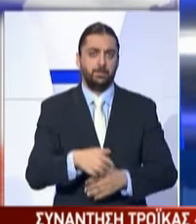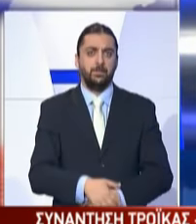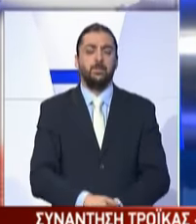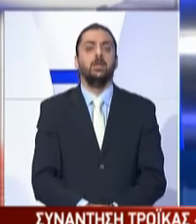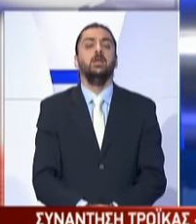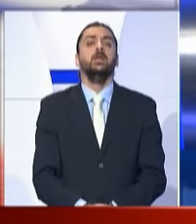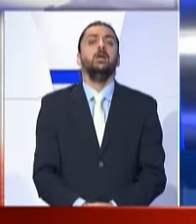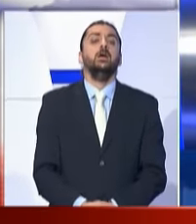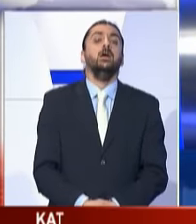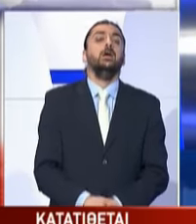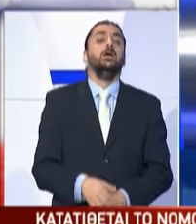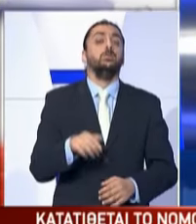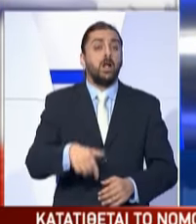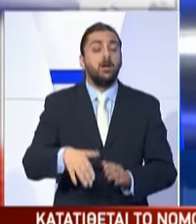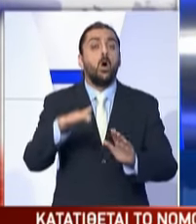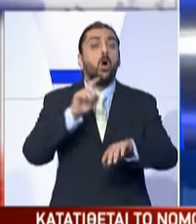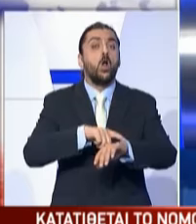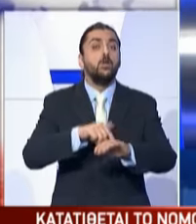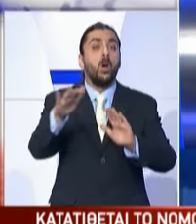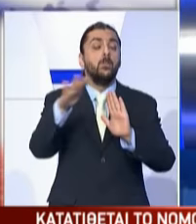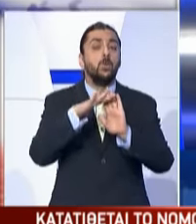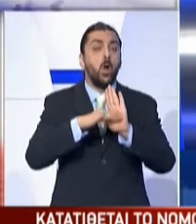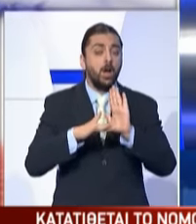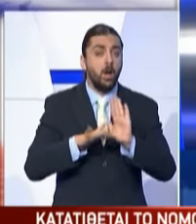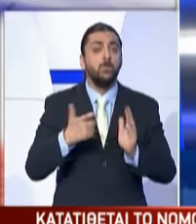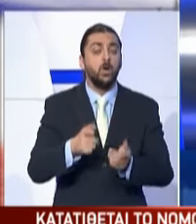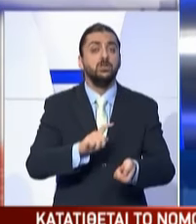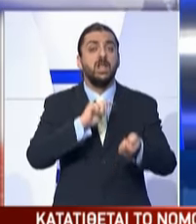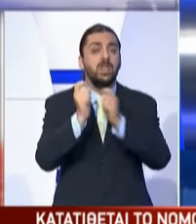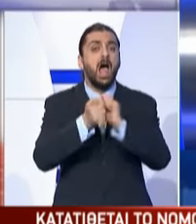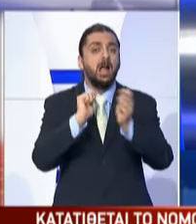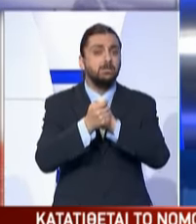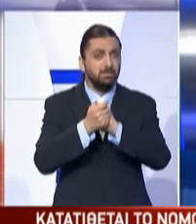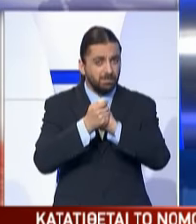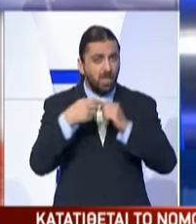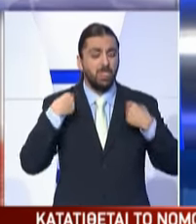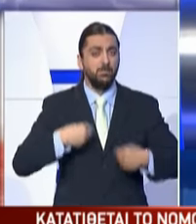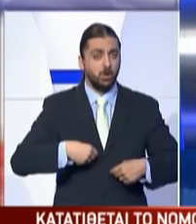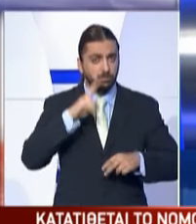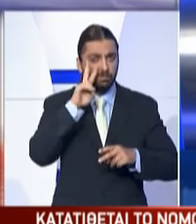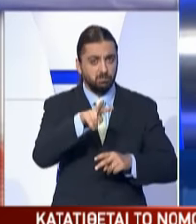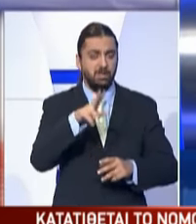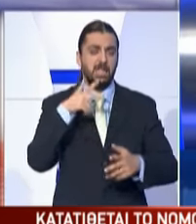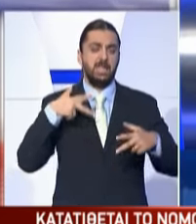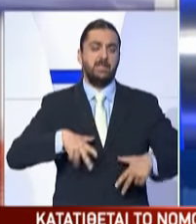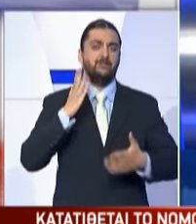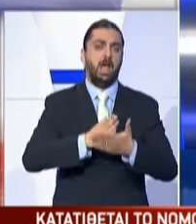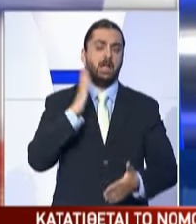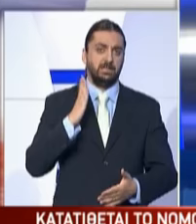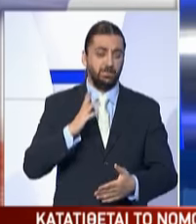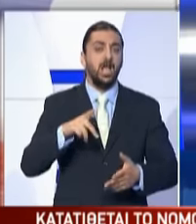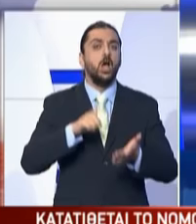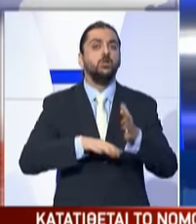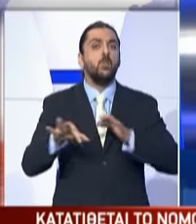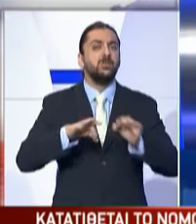Την ίδια ώρα, αποφασισμένη να τηρήσει το χρονοδιάγραμμα για την αναδιάρθρωση του δημοσίου, εμφανίζεται η κυβέρνηση. Το νομοσχέδιο του Υπουργείου